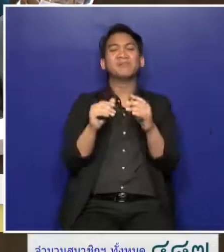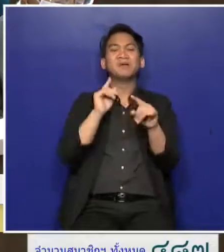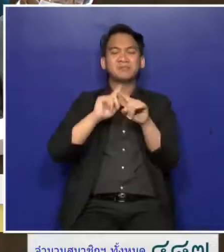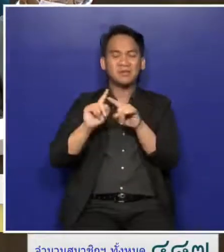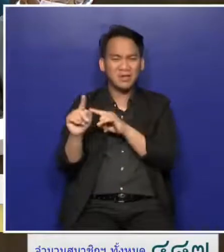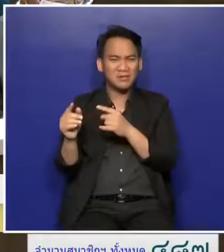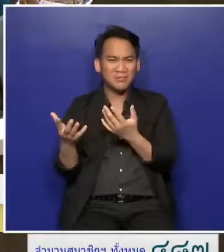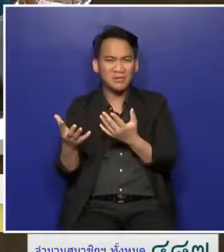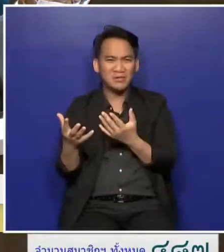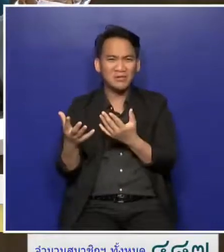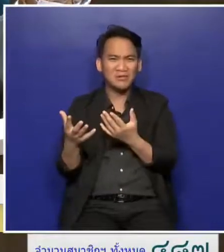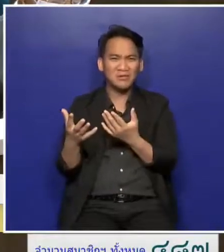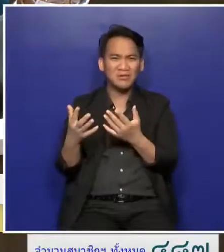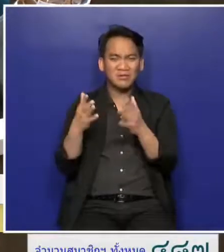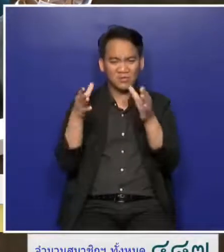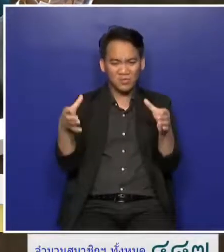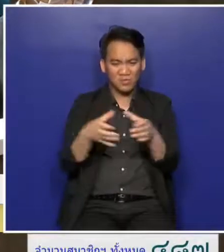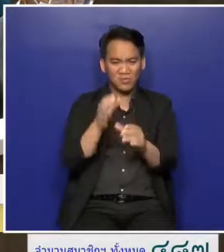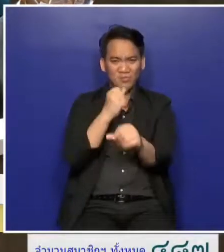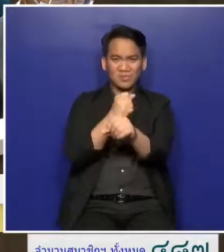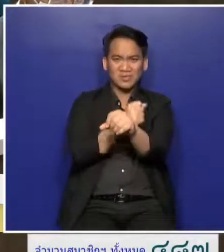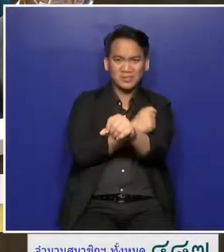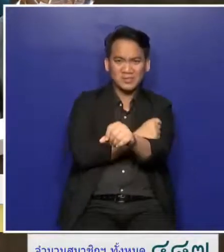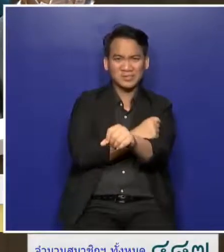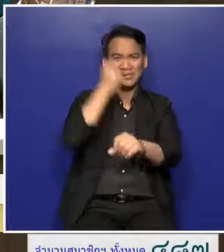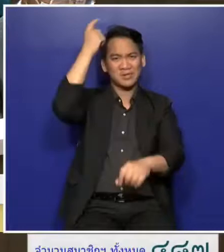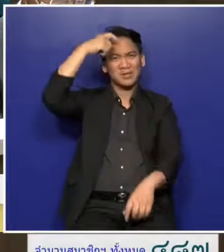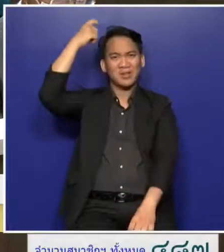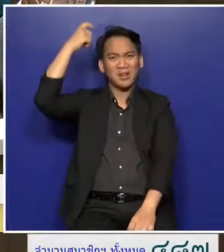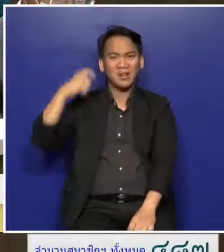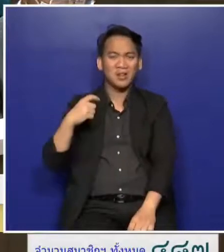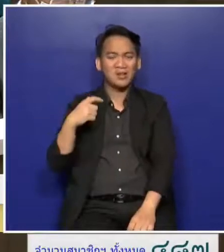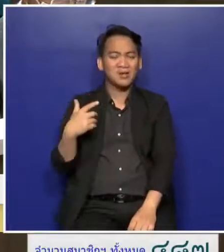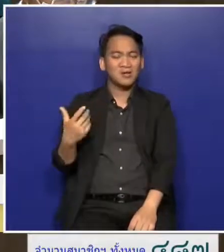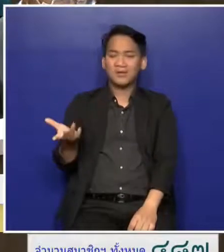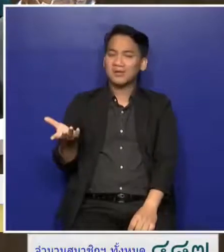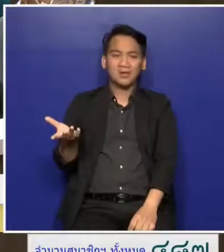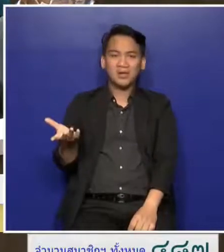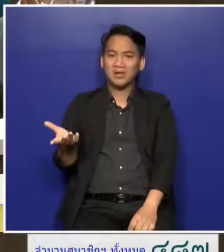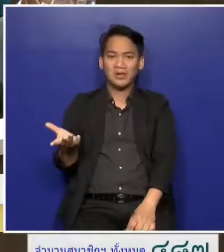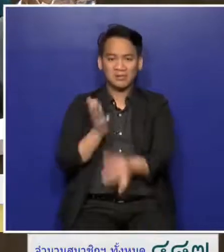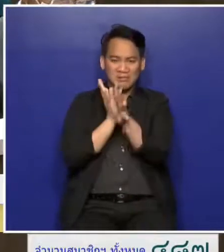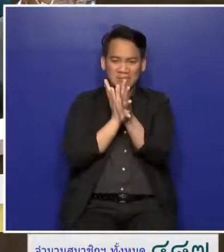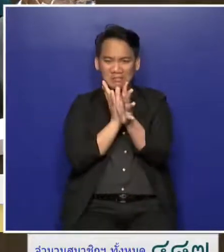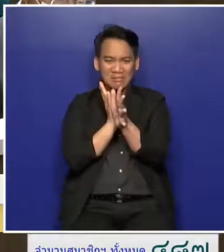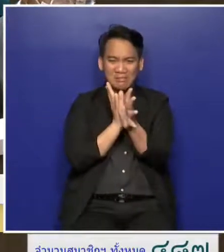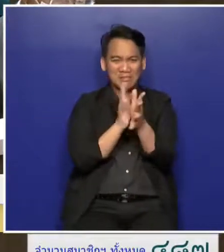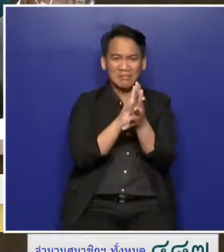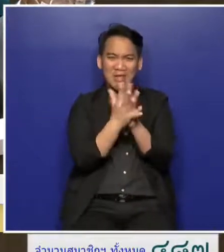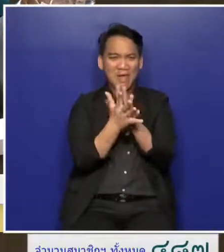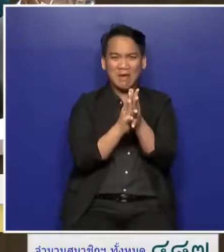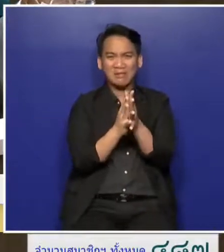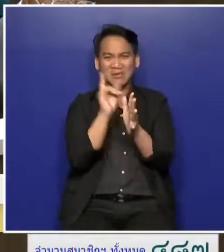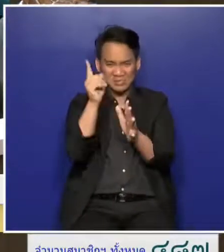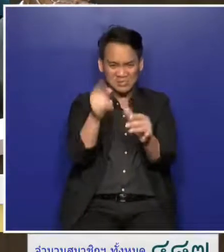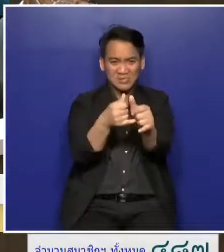เดินอัฐ กัมาก ไม่ทั้งเป็นรปภาพที่ใดอย่างไรนะครับก็ต้เว็นระยะหางทางสังคมซึเรื่องนี้ผมคิดว่า เทคโนโยี